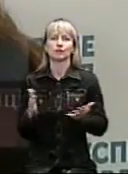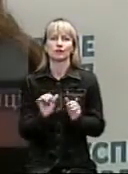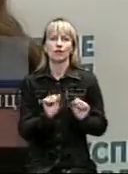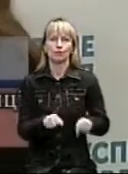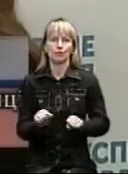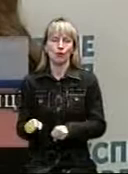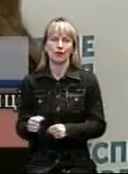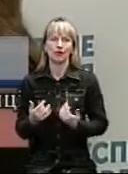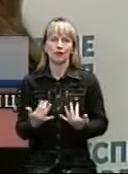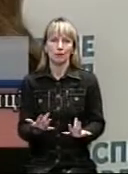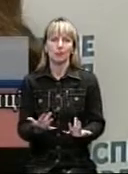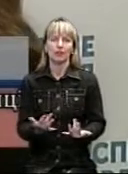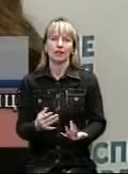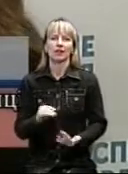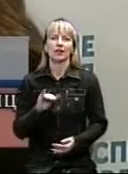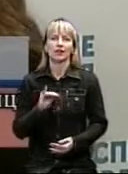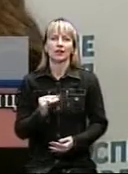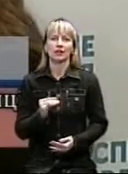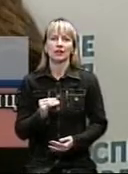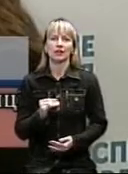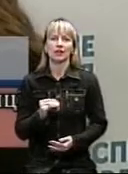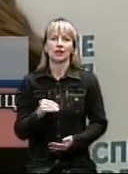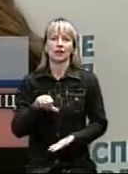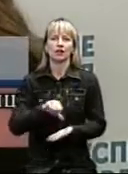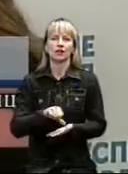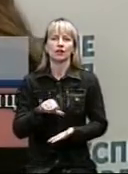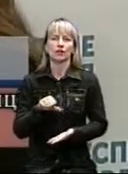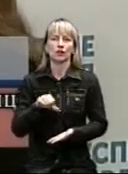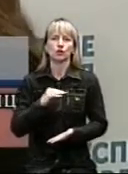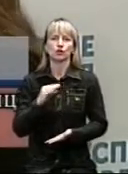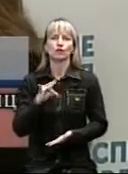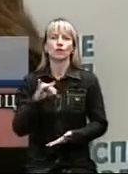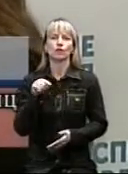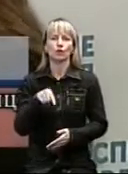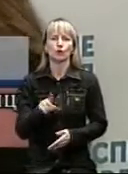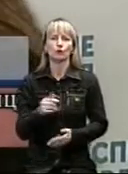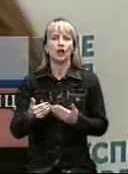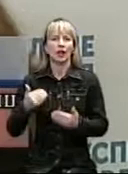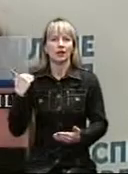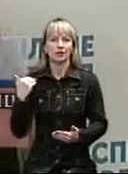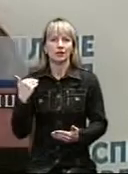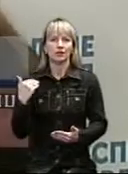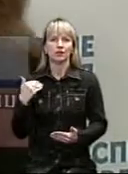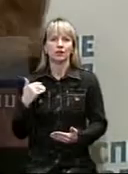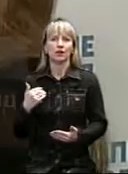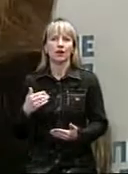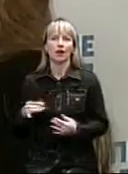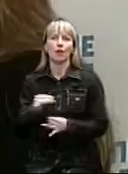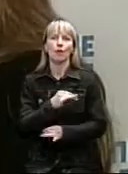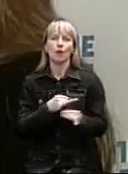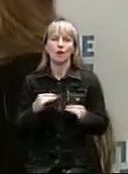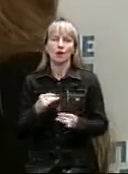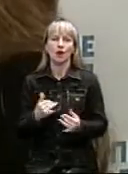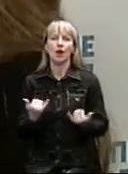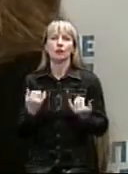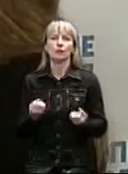І робота членів журі полягає в тому, що раніше колись вони всі обговорювали, радились, а